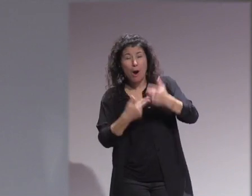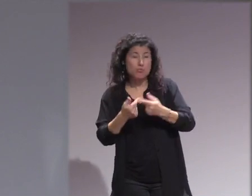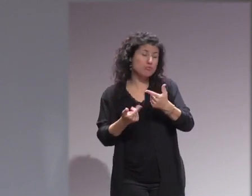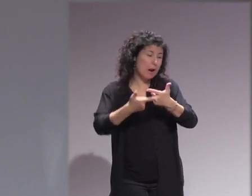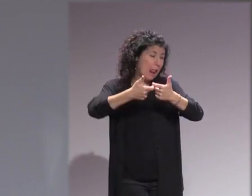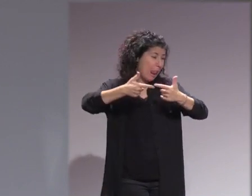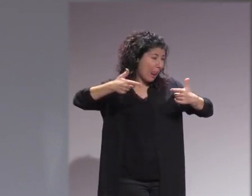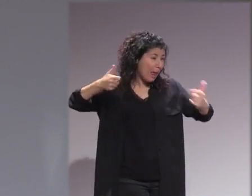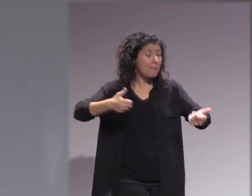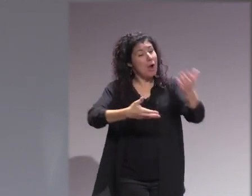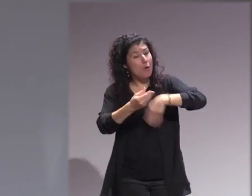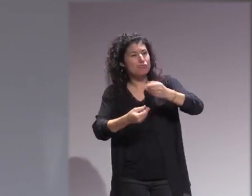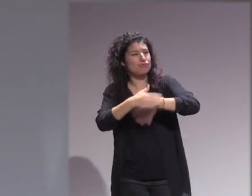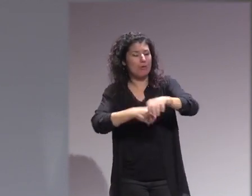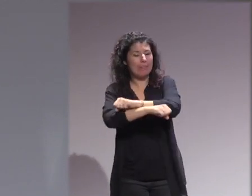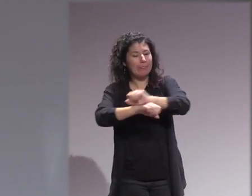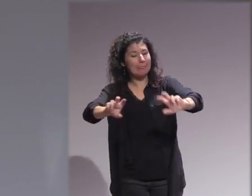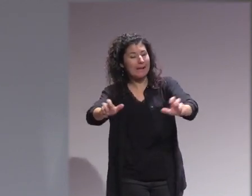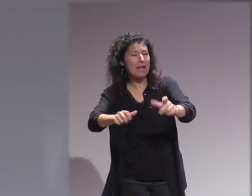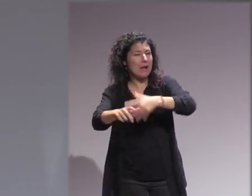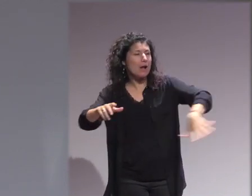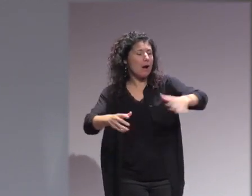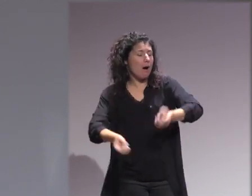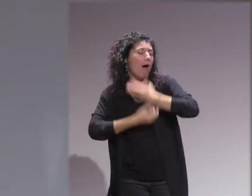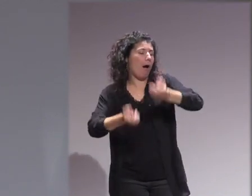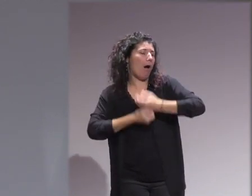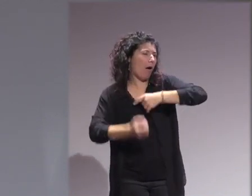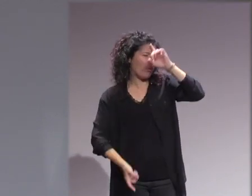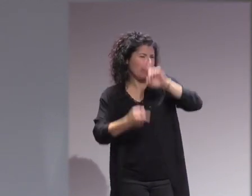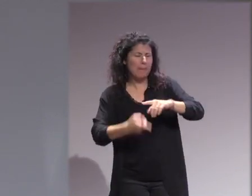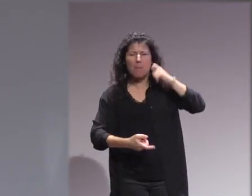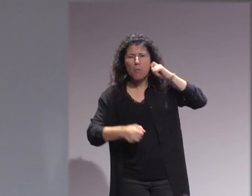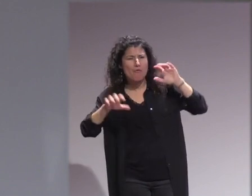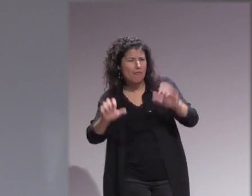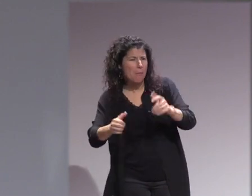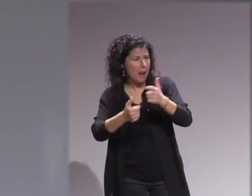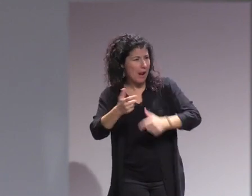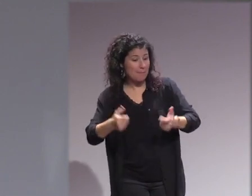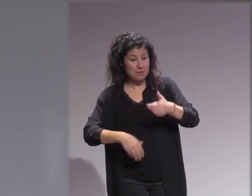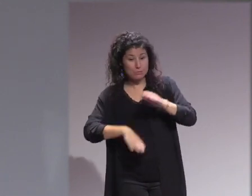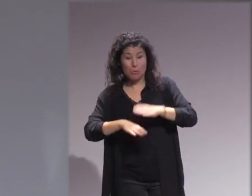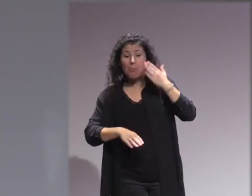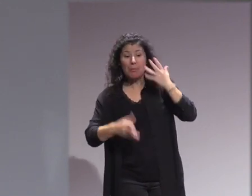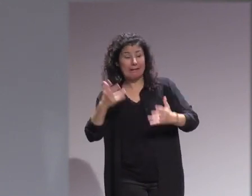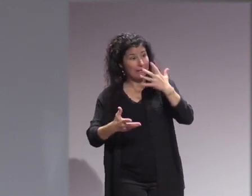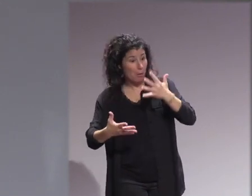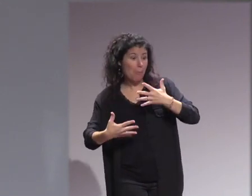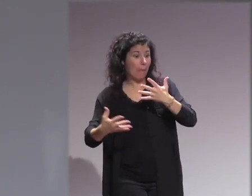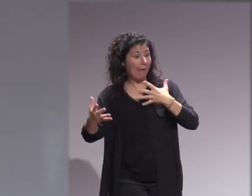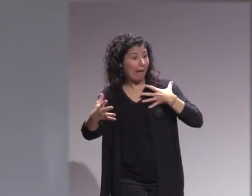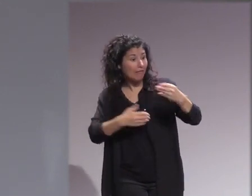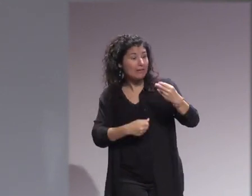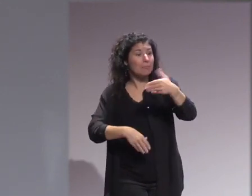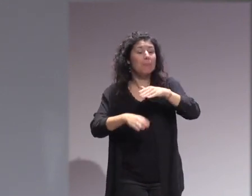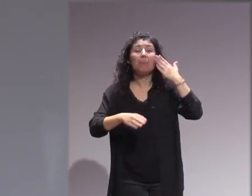en propos homophobes à la télévision et que donc vous savez que c'est aussi le genre de personne chez qui on pourrait vous envoyer parce que vous êtes une personne adoptée, où est-ce que vous vous tournez pour avoir